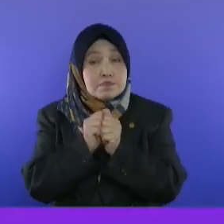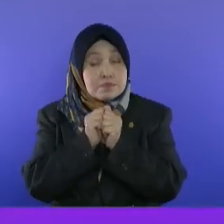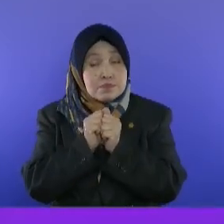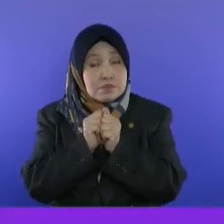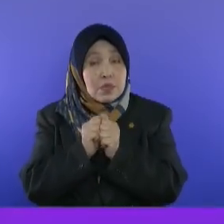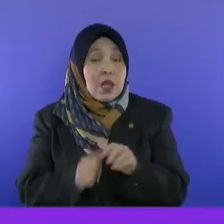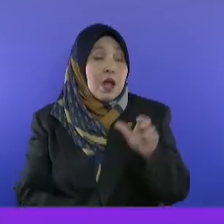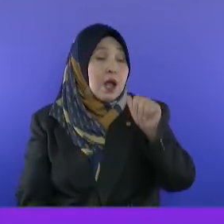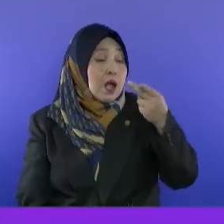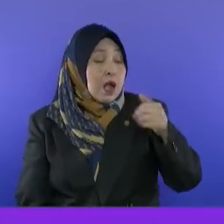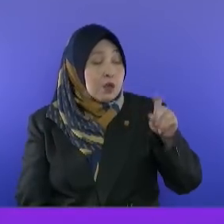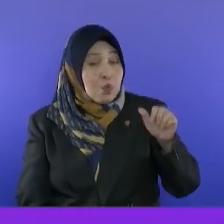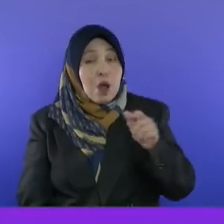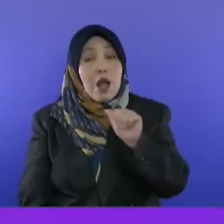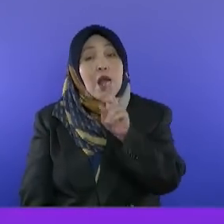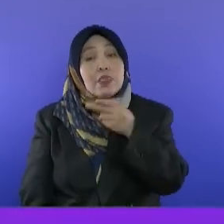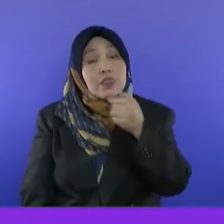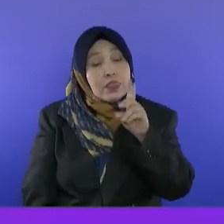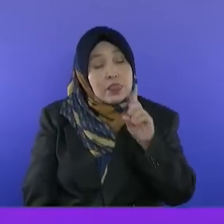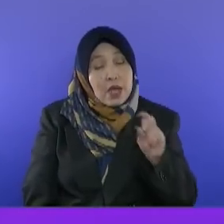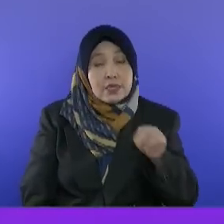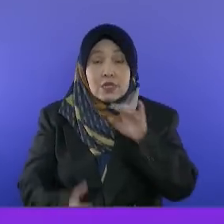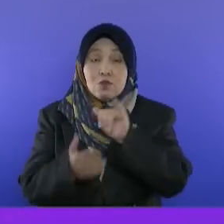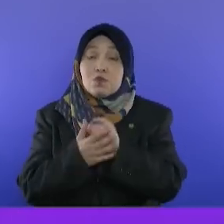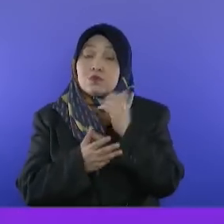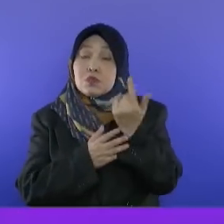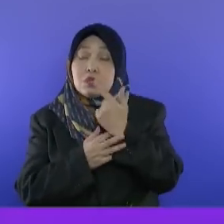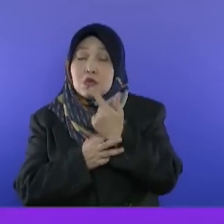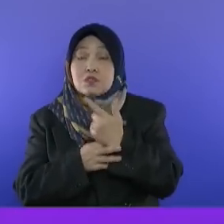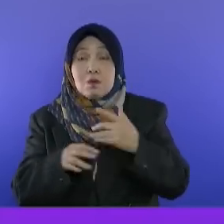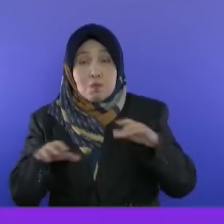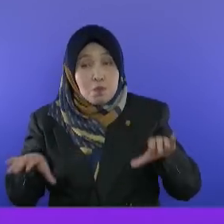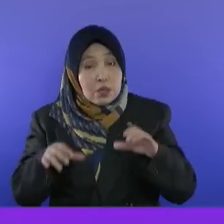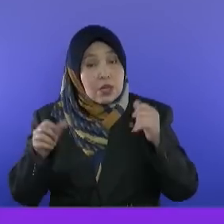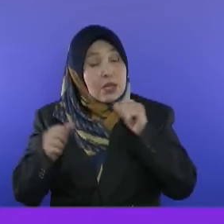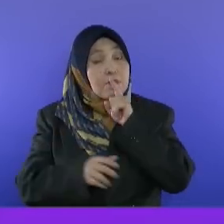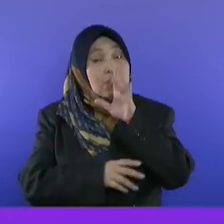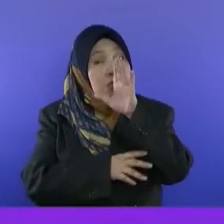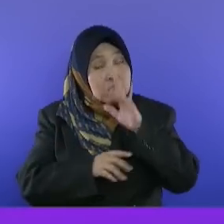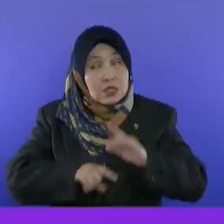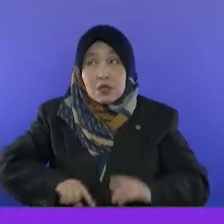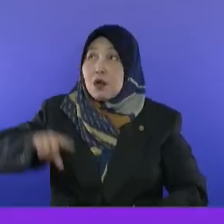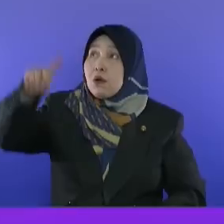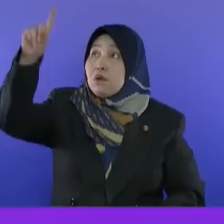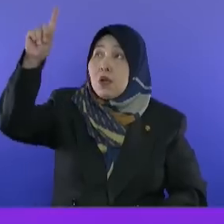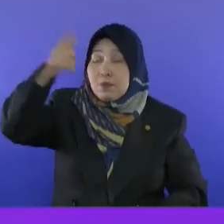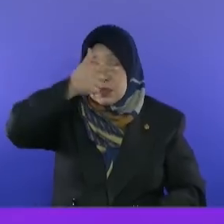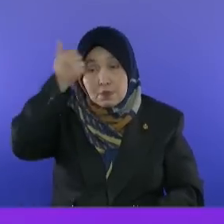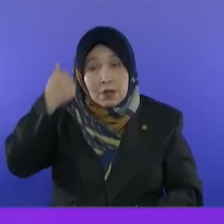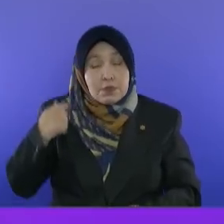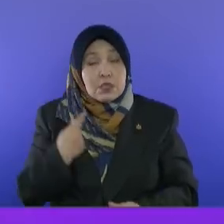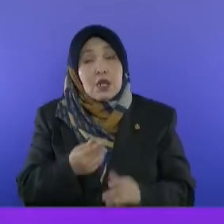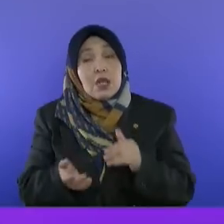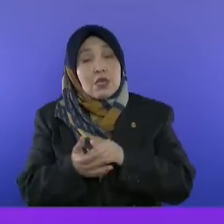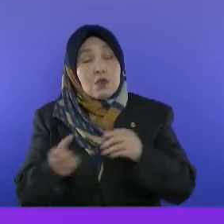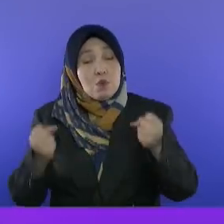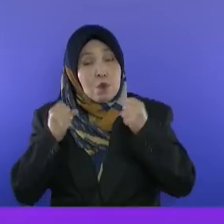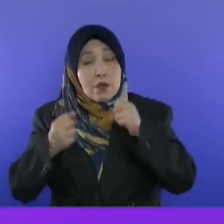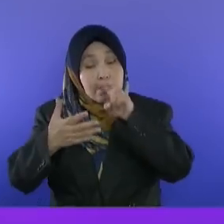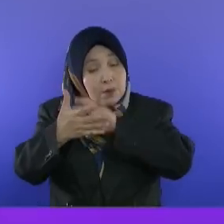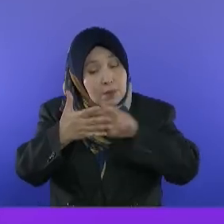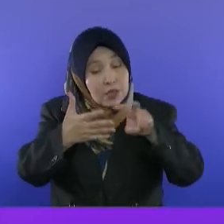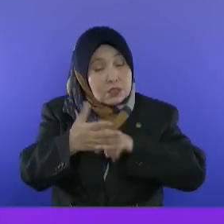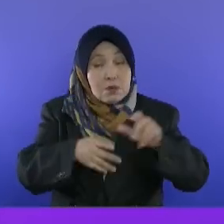ahadu Ahdan yaitu perjanjian kita dengan Allah menyebabkan kita makin kuat membaca